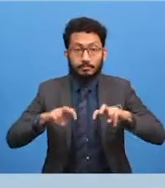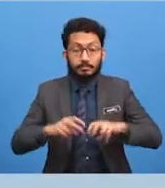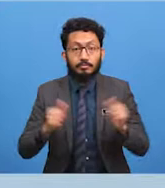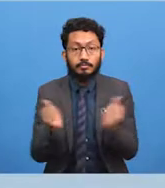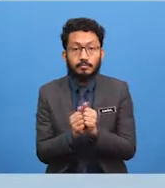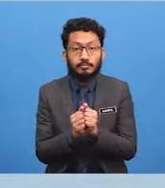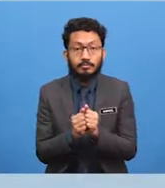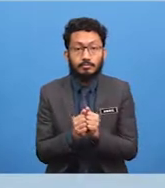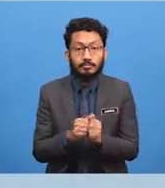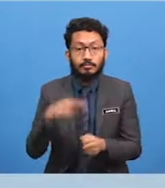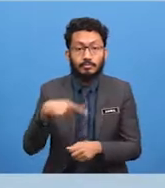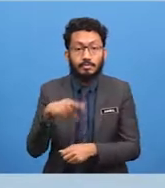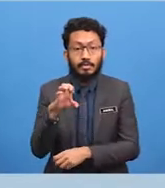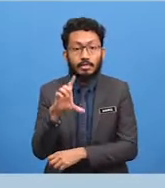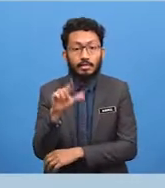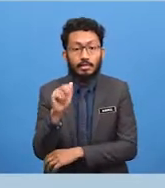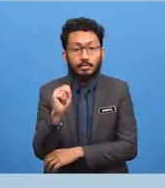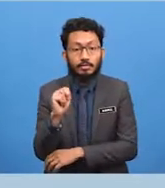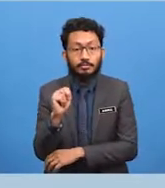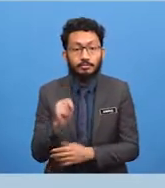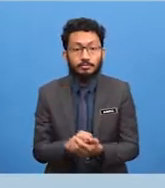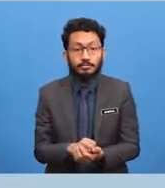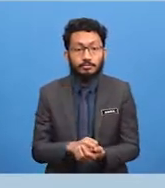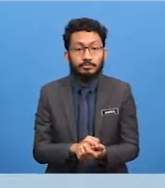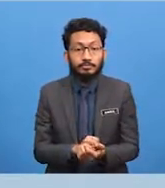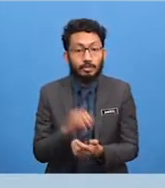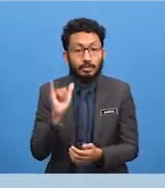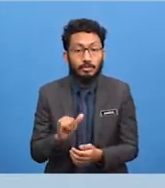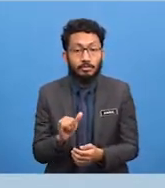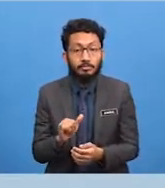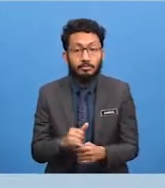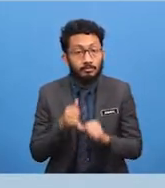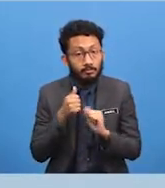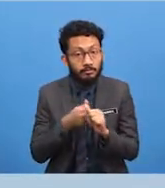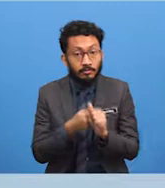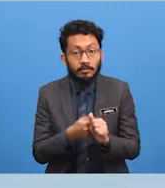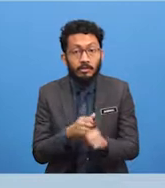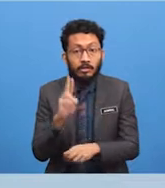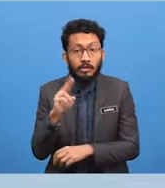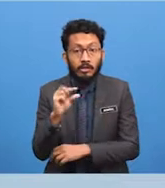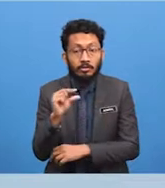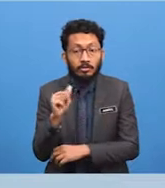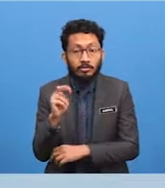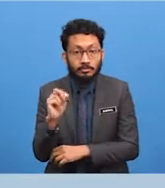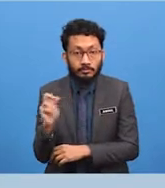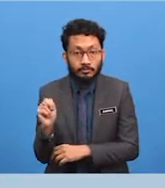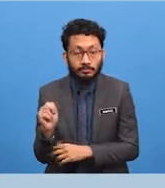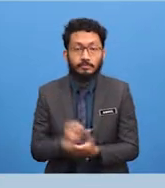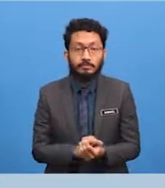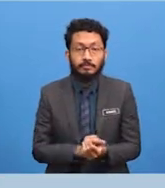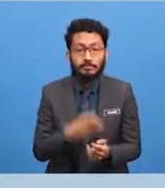peluang dan ancaman yang dihadapi oleh organisasi. Contohnya, pengurus perlu mengkaji keadaan